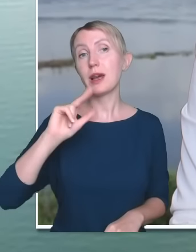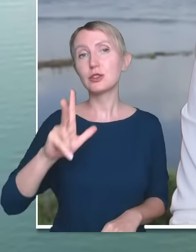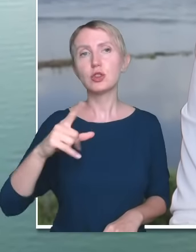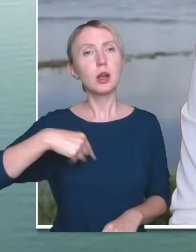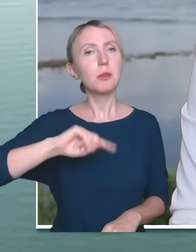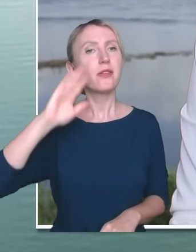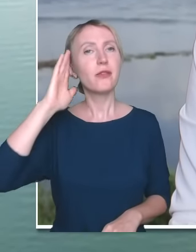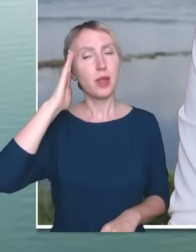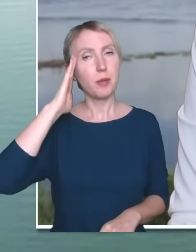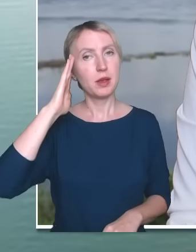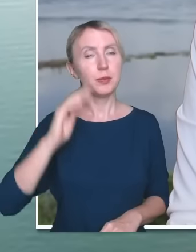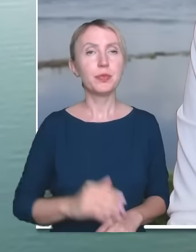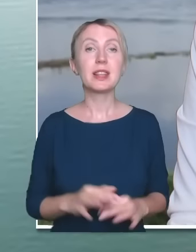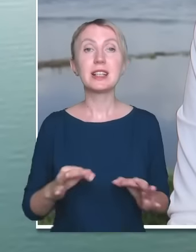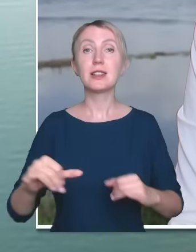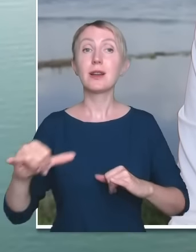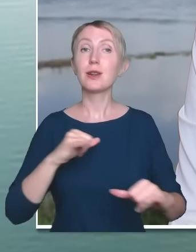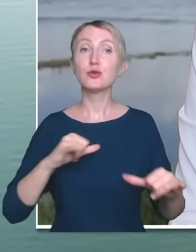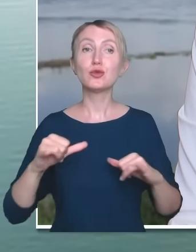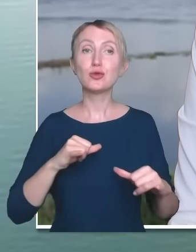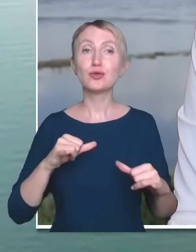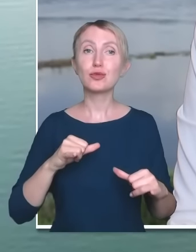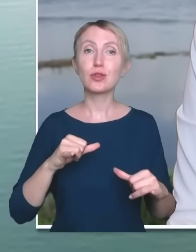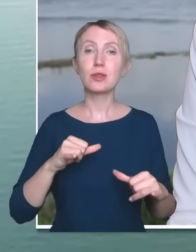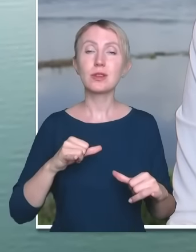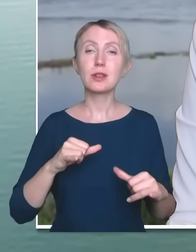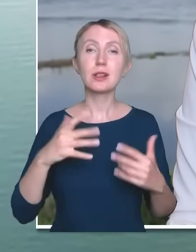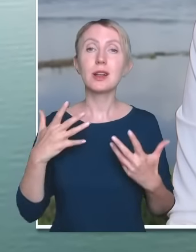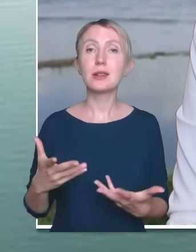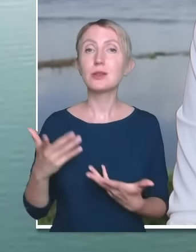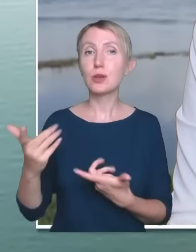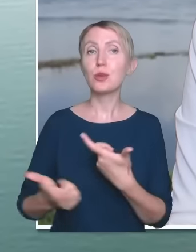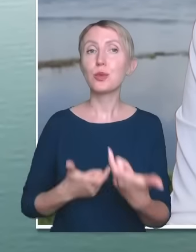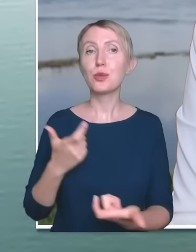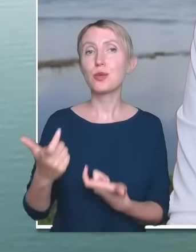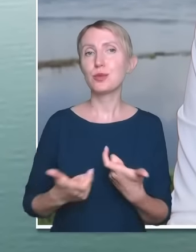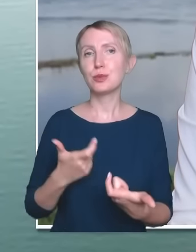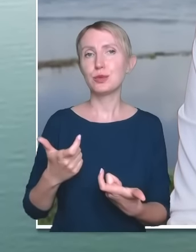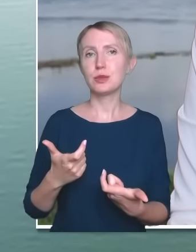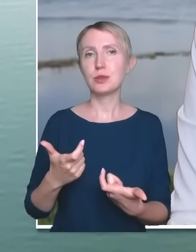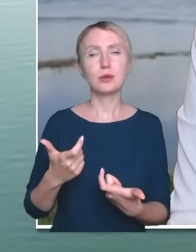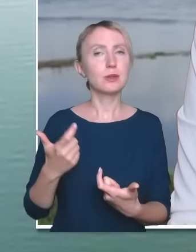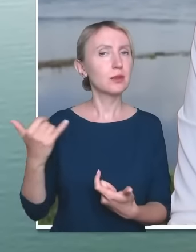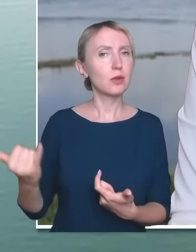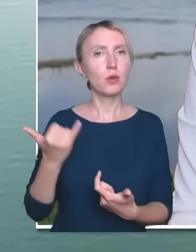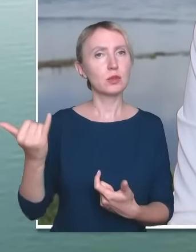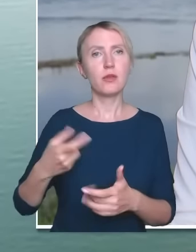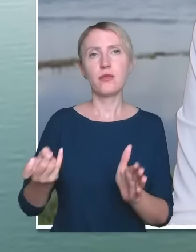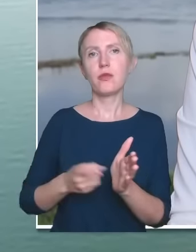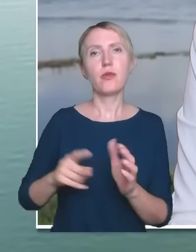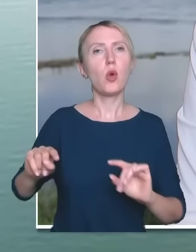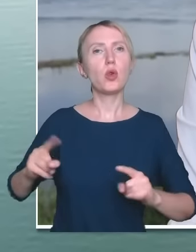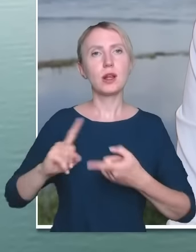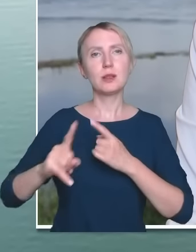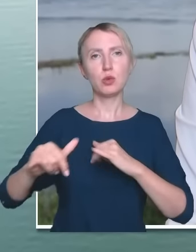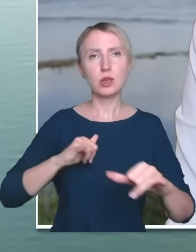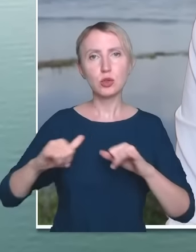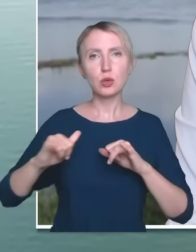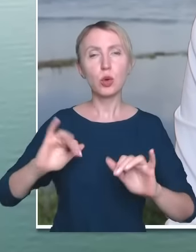że dążenia obecnego rządu raczej idą w stronę tego, czego zawsze oczekiwały organizacje pozarządowe,